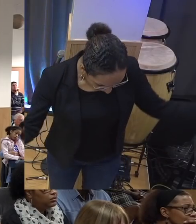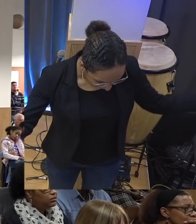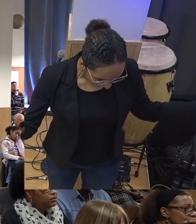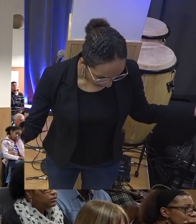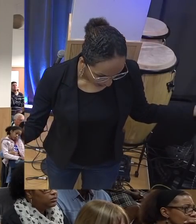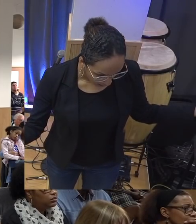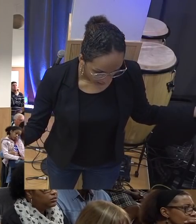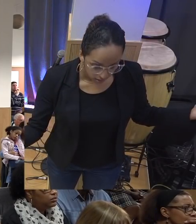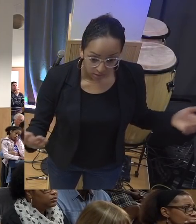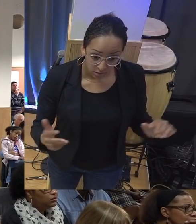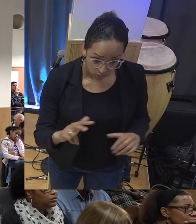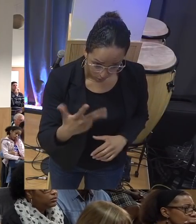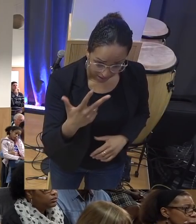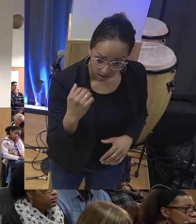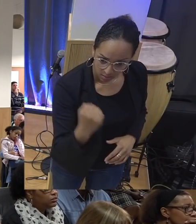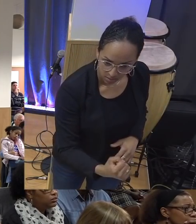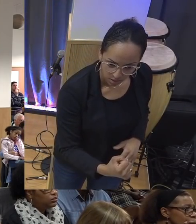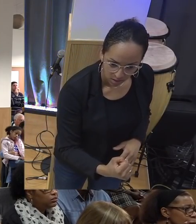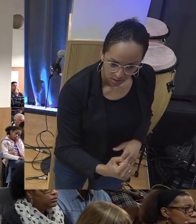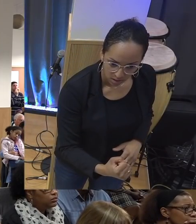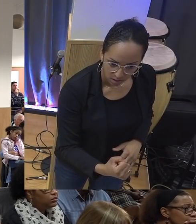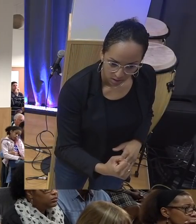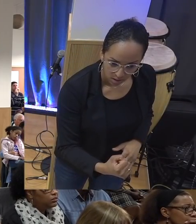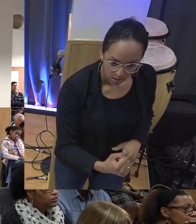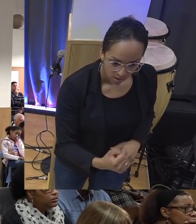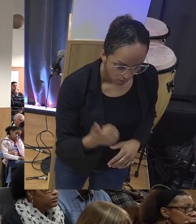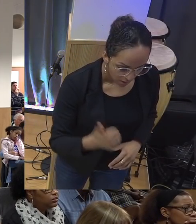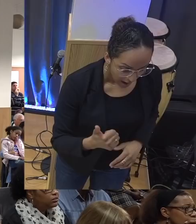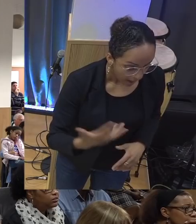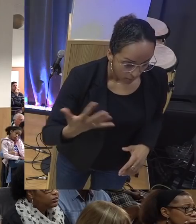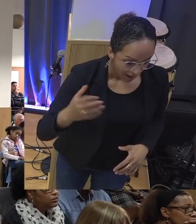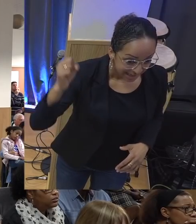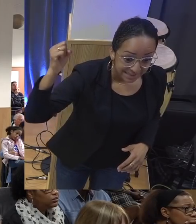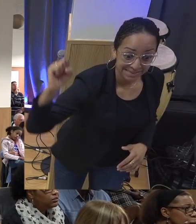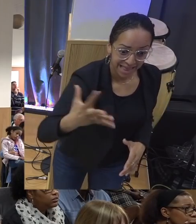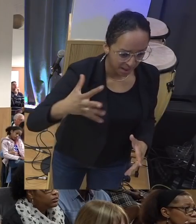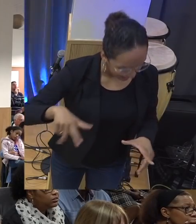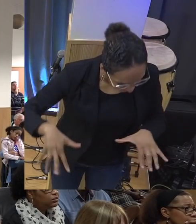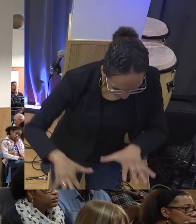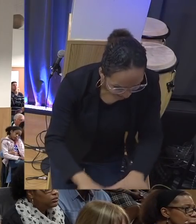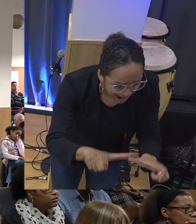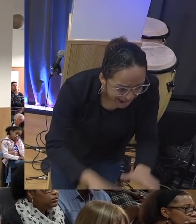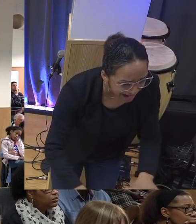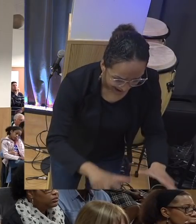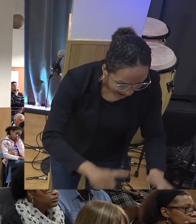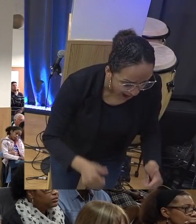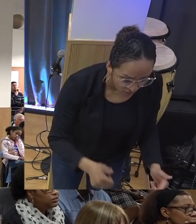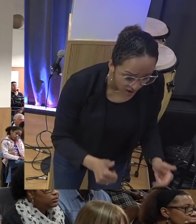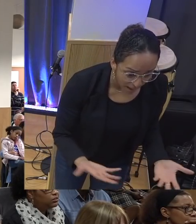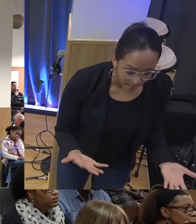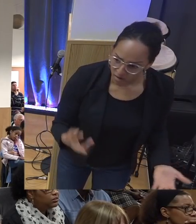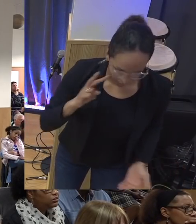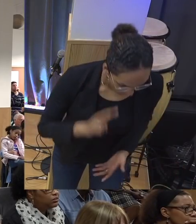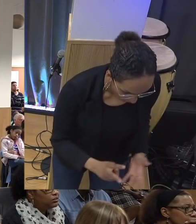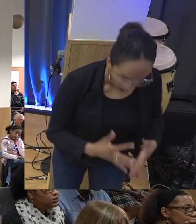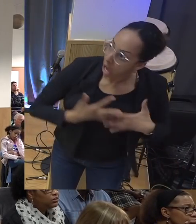Au bout du 3e, foudroyé par la puissance du Saint-Esprit, il a donné sa vie à Jésus.